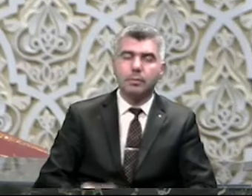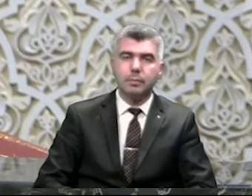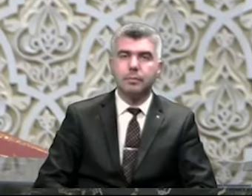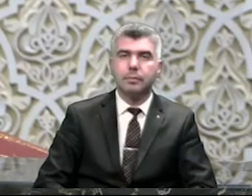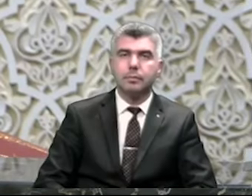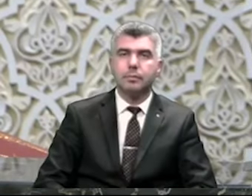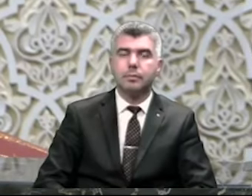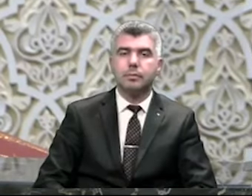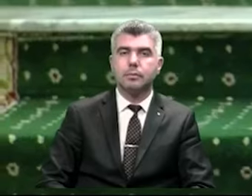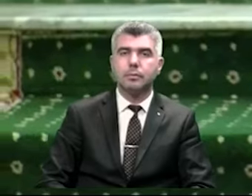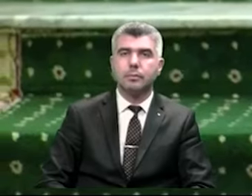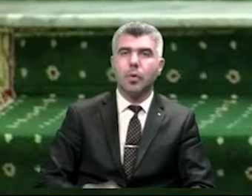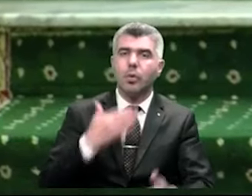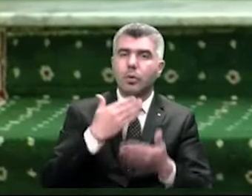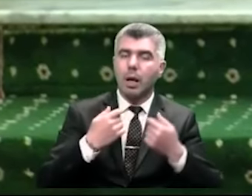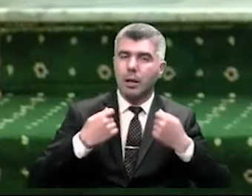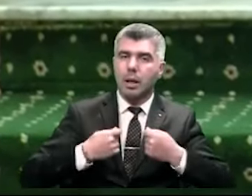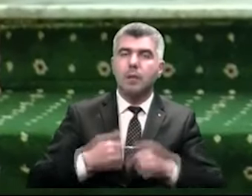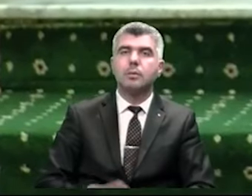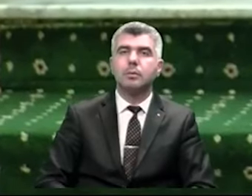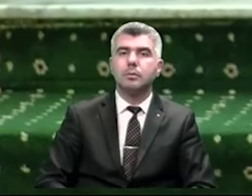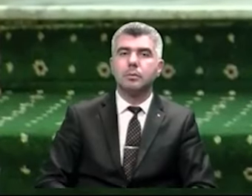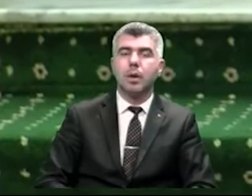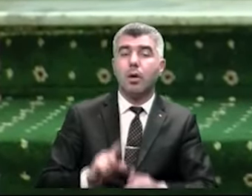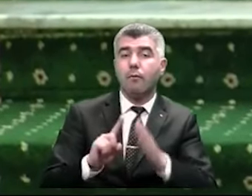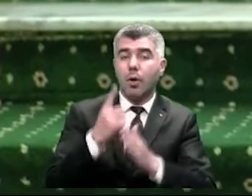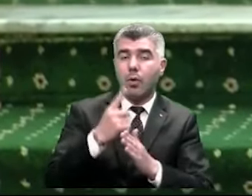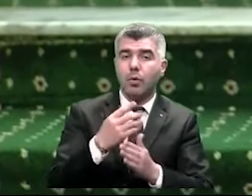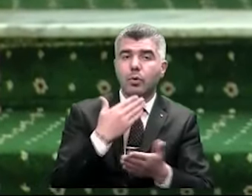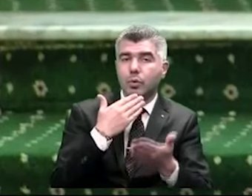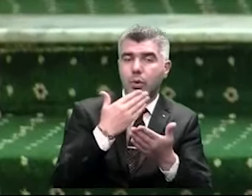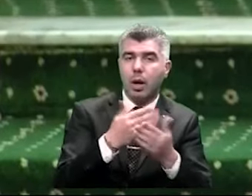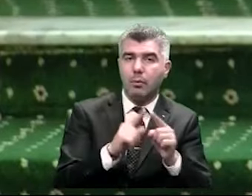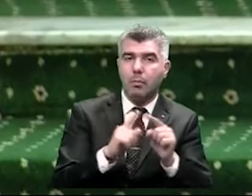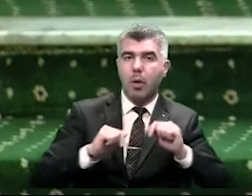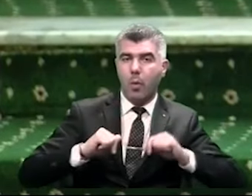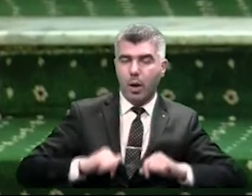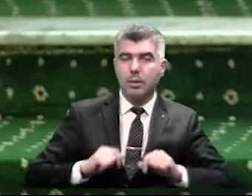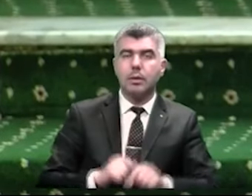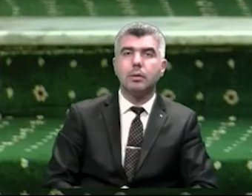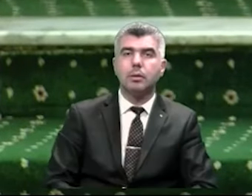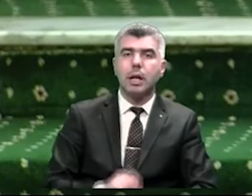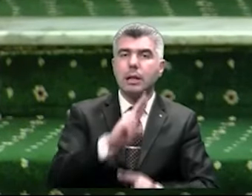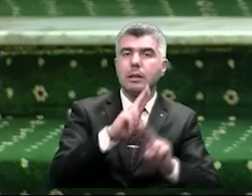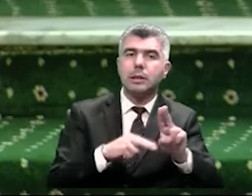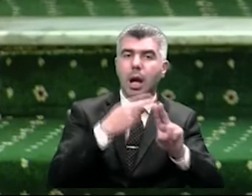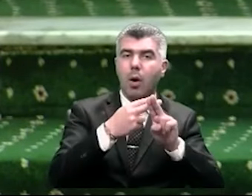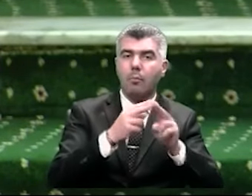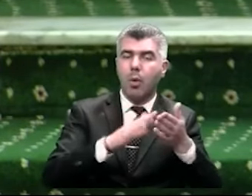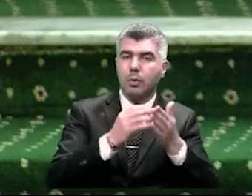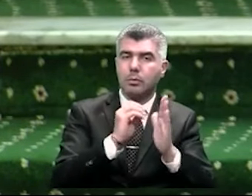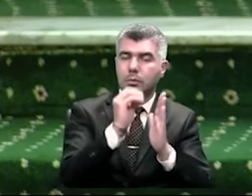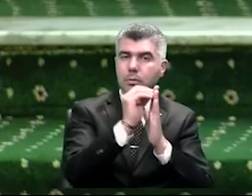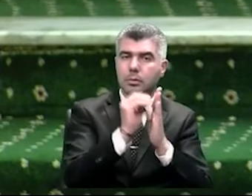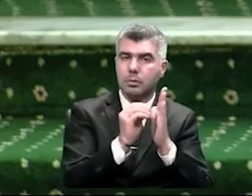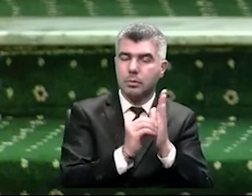تفضلوا شكرا سيد الرئيس بدايه اود ان اتوجه بالشكر جزيل للسيد الوزير المحترم على الاجوبه التي تفضل بها والتي